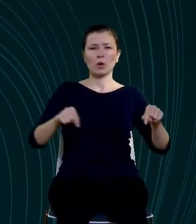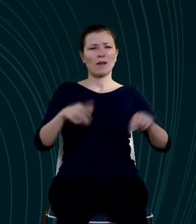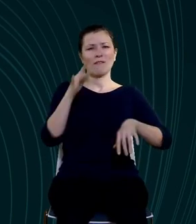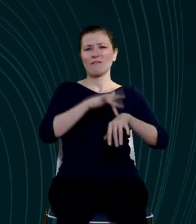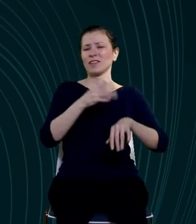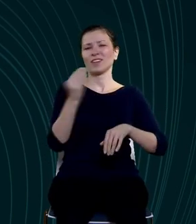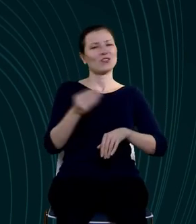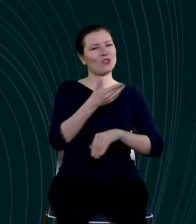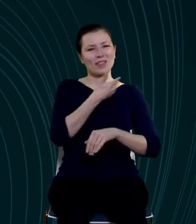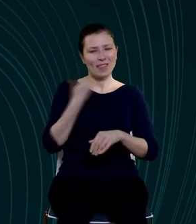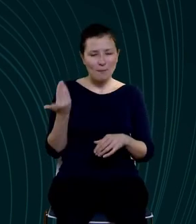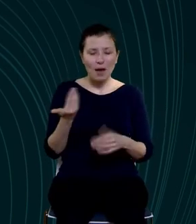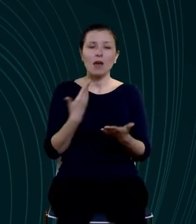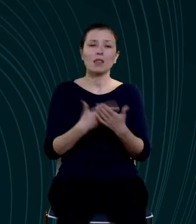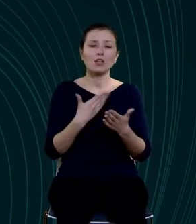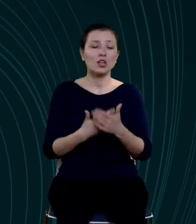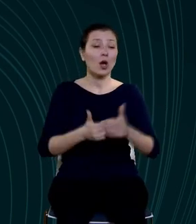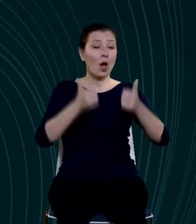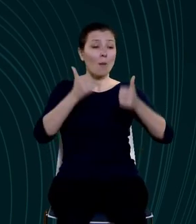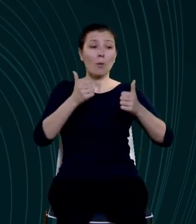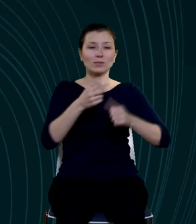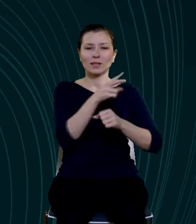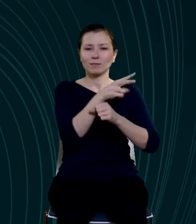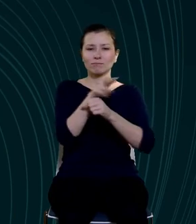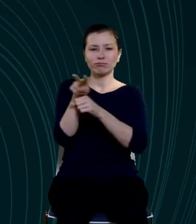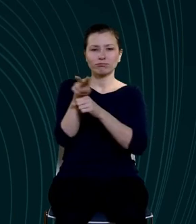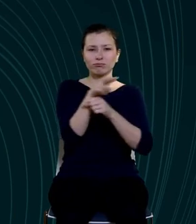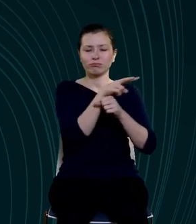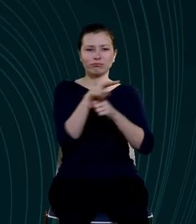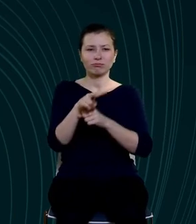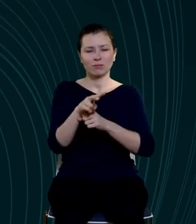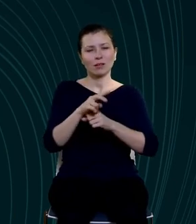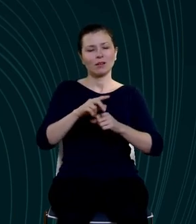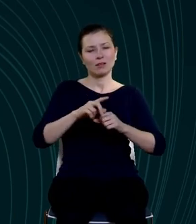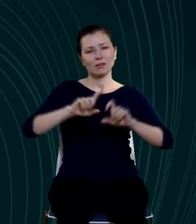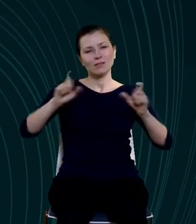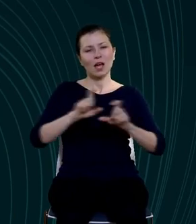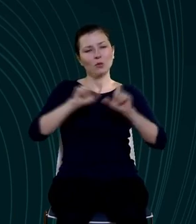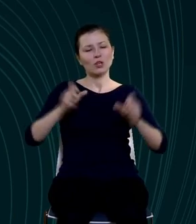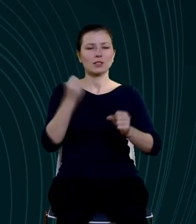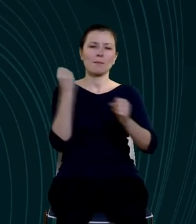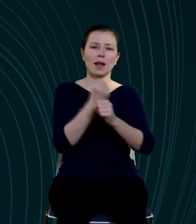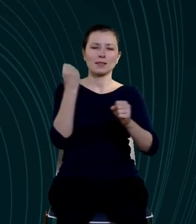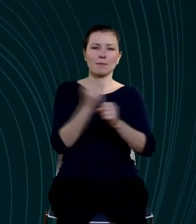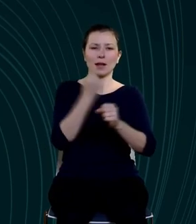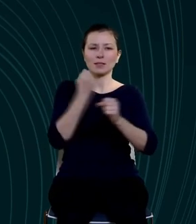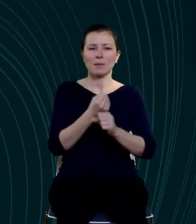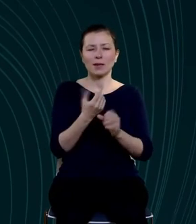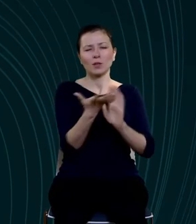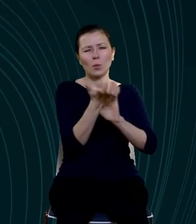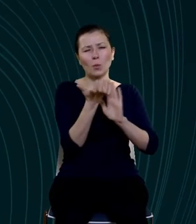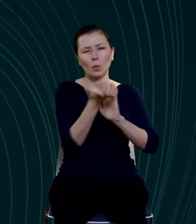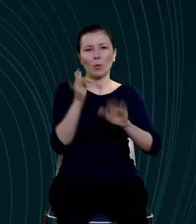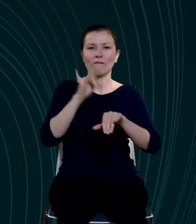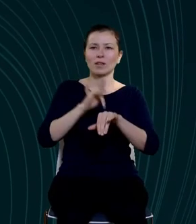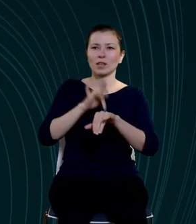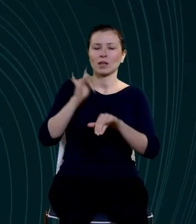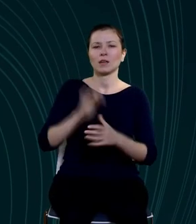ponieważ stacje monitorujące cały czas są w trakcie pracy, cały czas rejestrują wyniki.